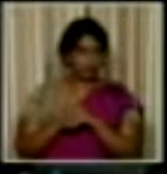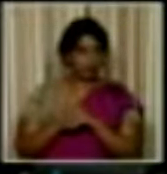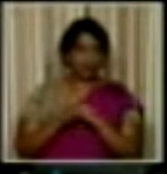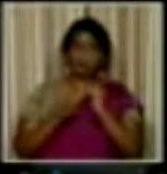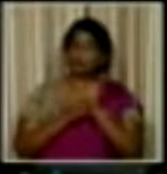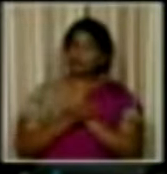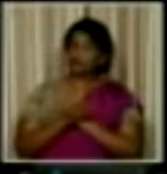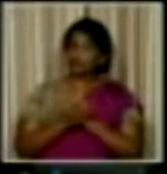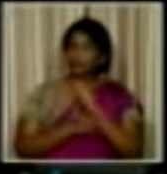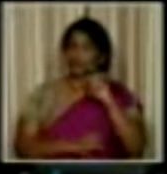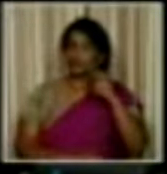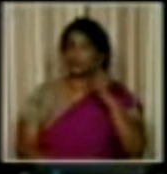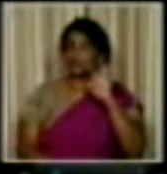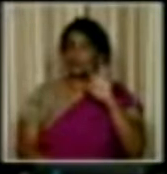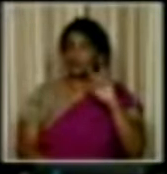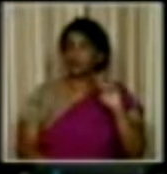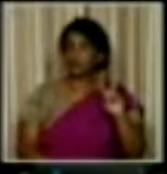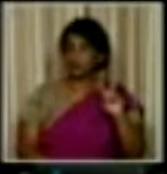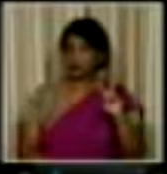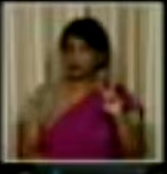සියල්ල 252ක්